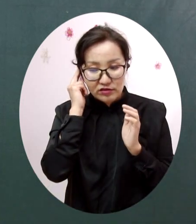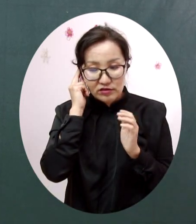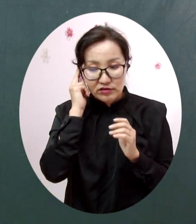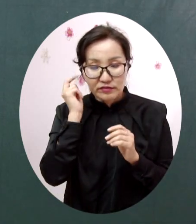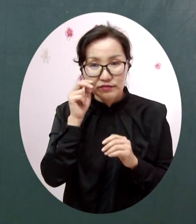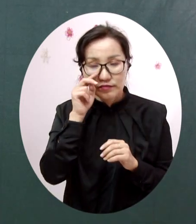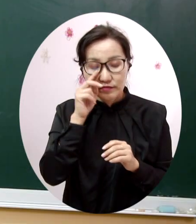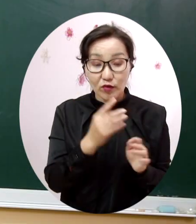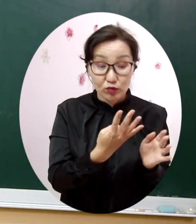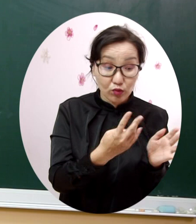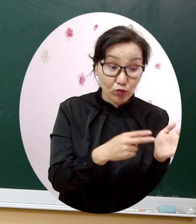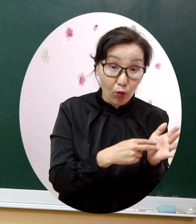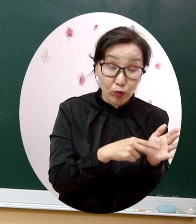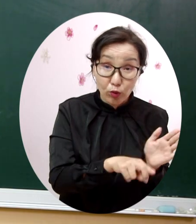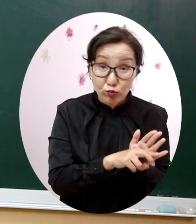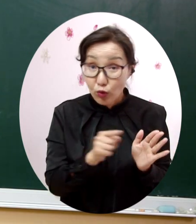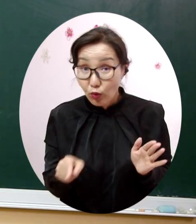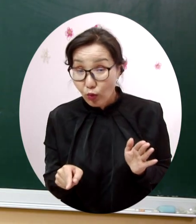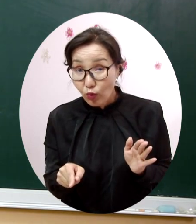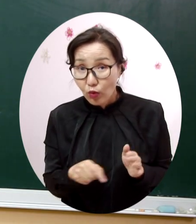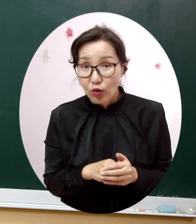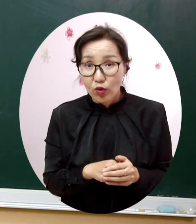За 4-т хуваагдах уу?